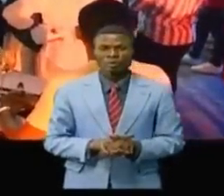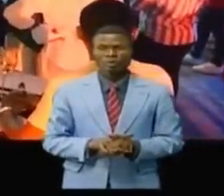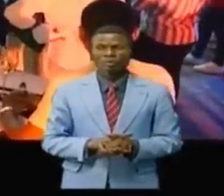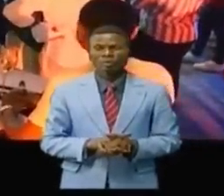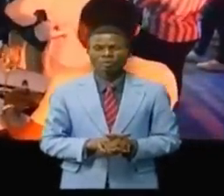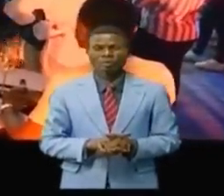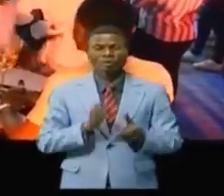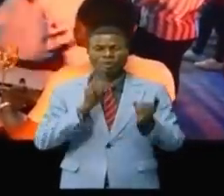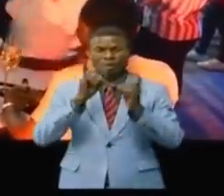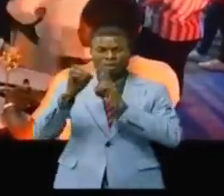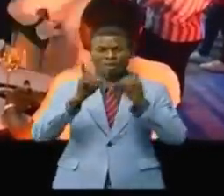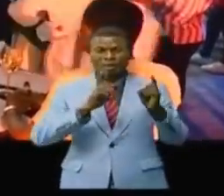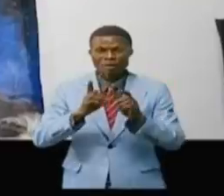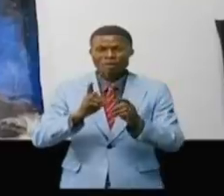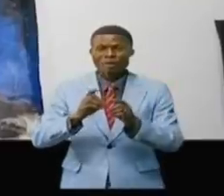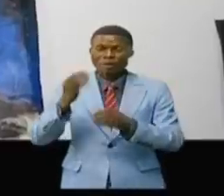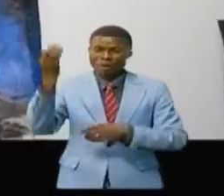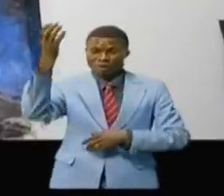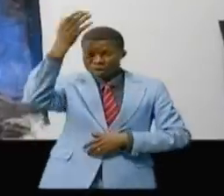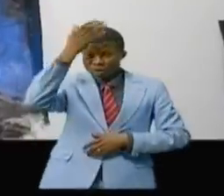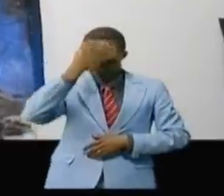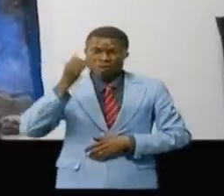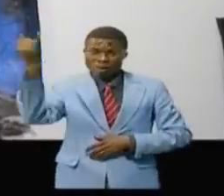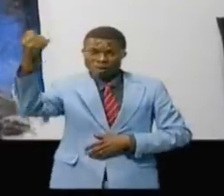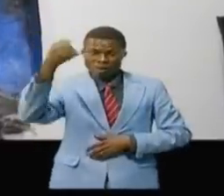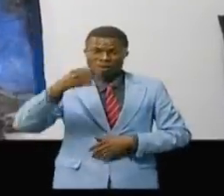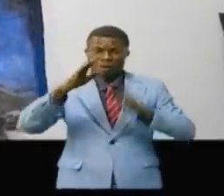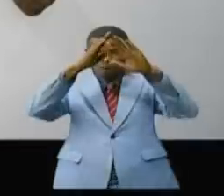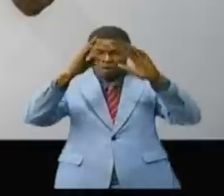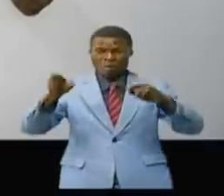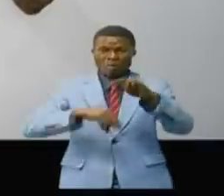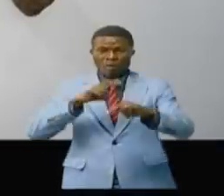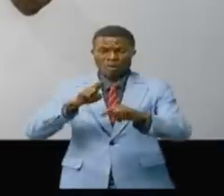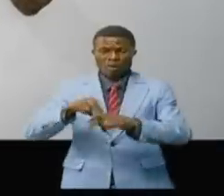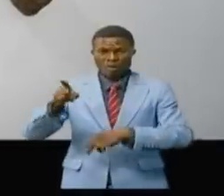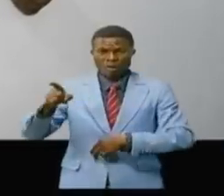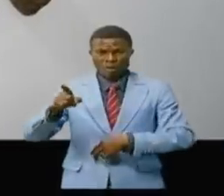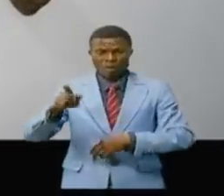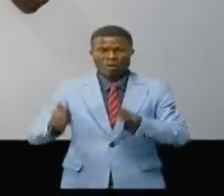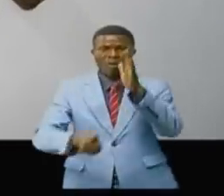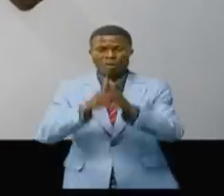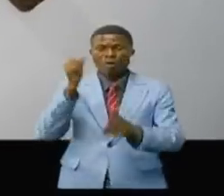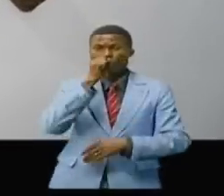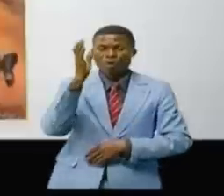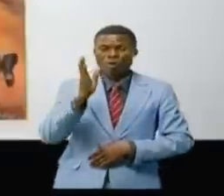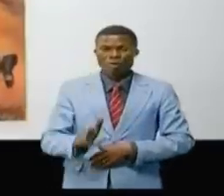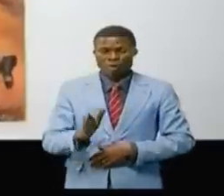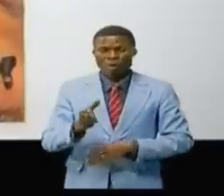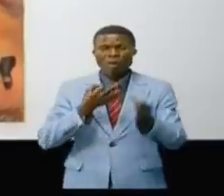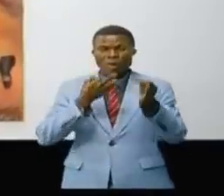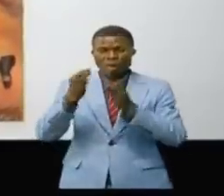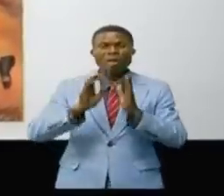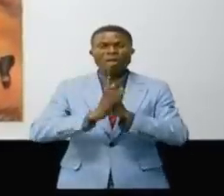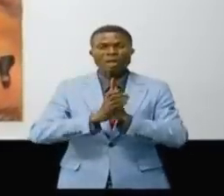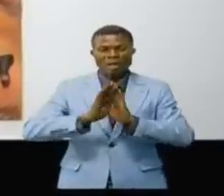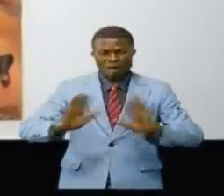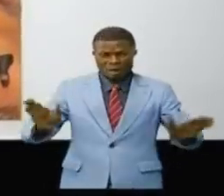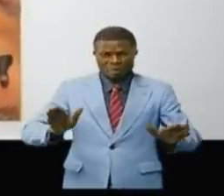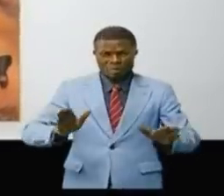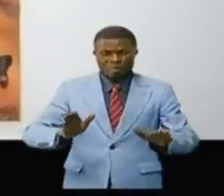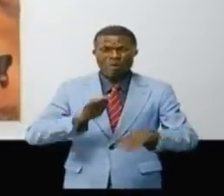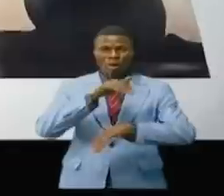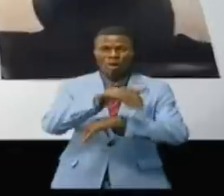Le dialogue des œuvres contemporaines au Musée national. 11 artistes ont laissé exprimer les talents au cours de cette